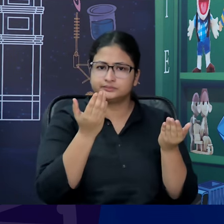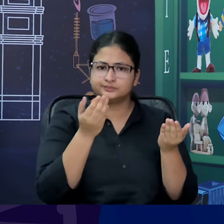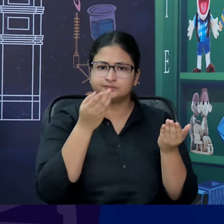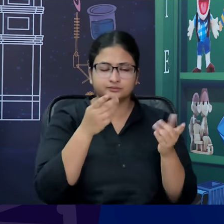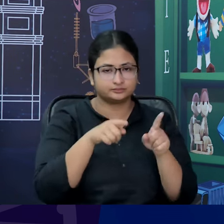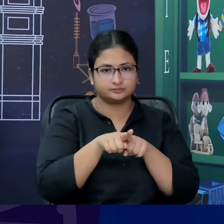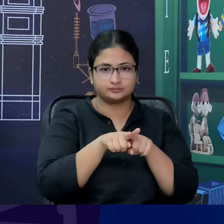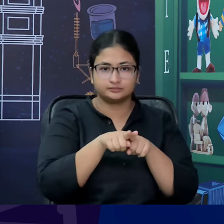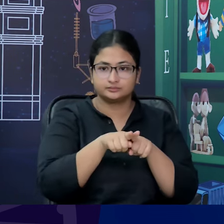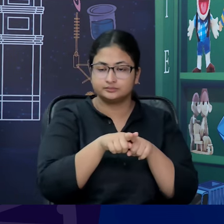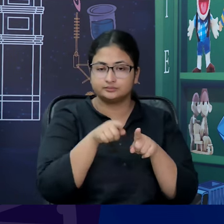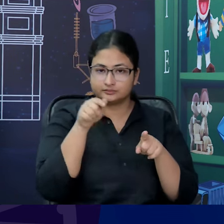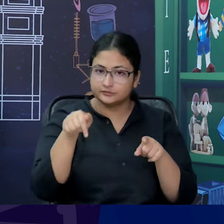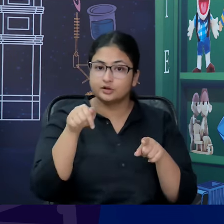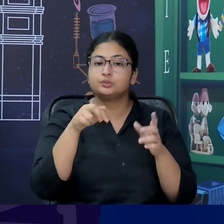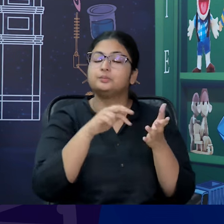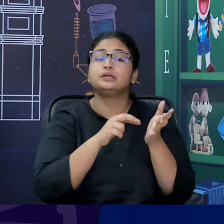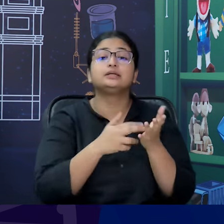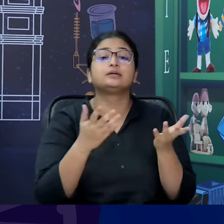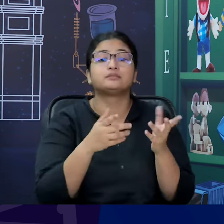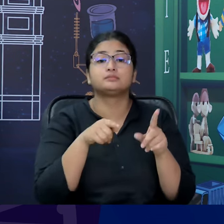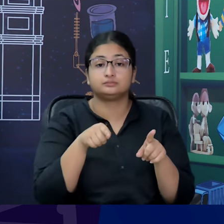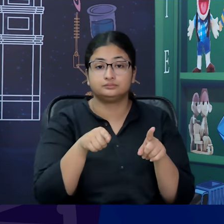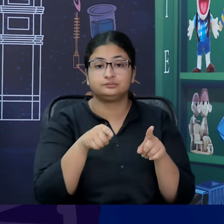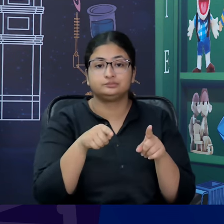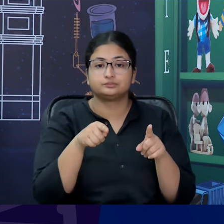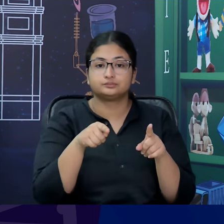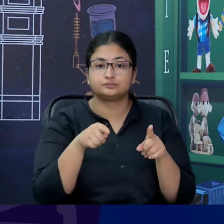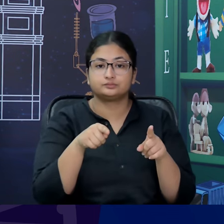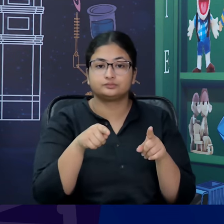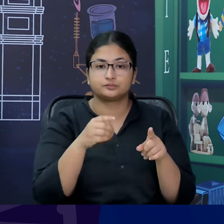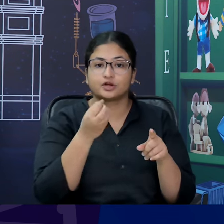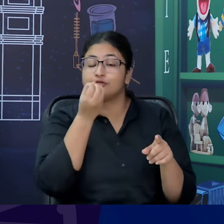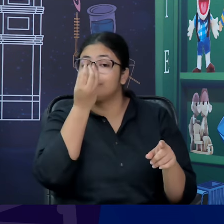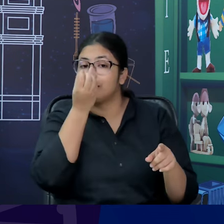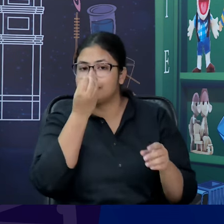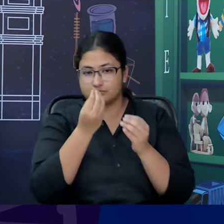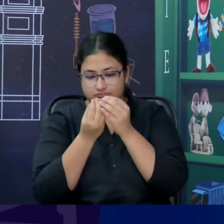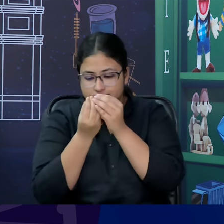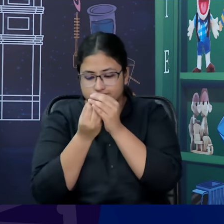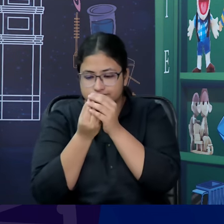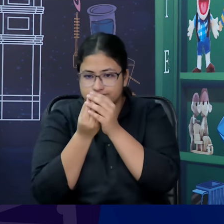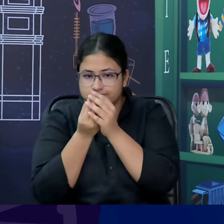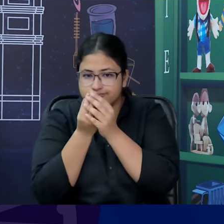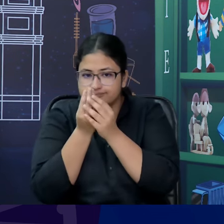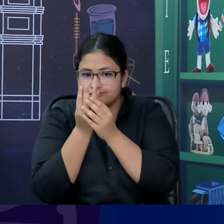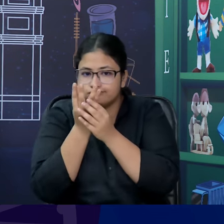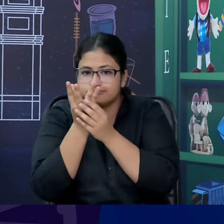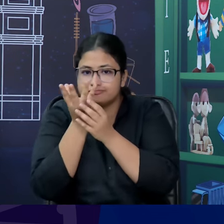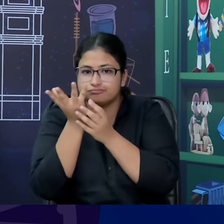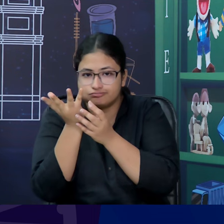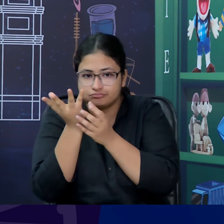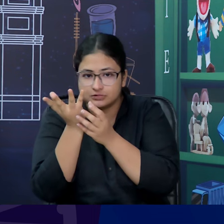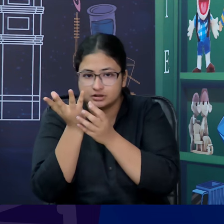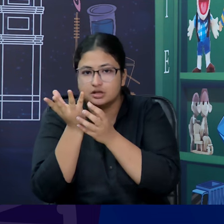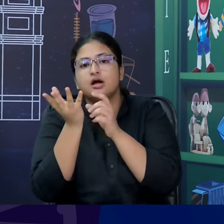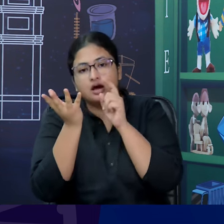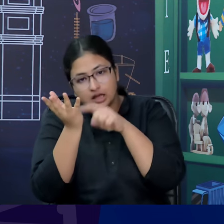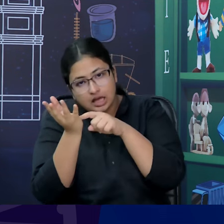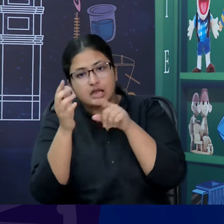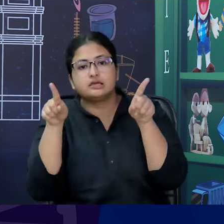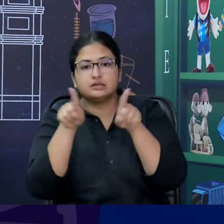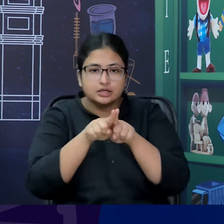फूल क्या जाने यहां कविता को उन्होंने खिलने से जो फूल खिलते हैं उनके सम्मुख रखते हुए प्रस्तुत किया है कि कविता